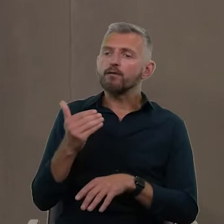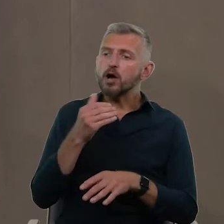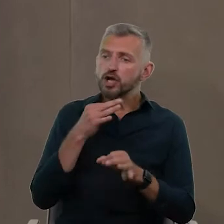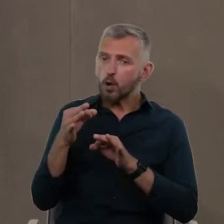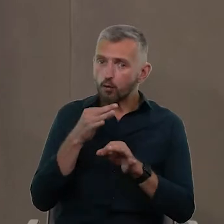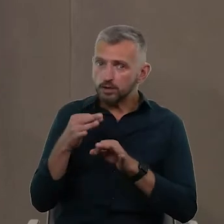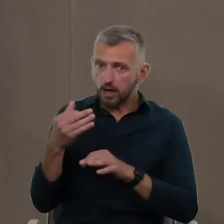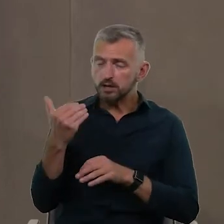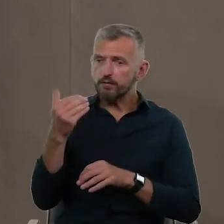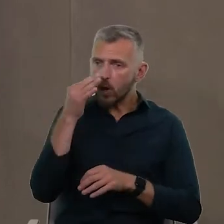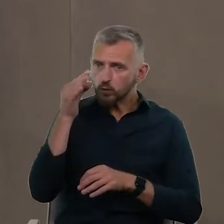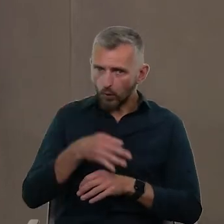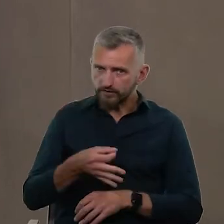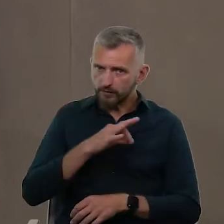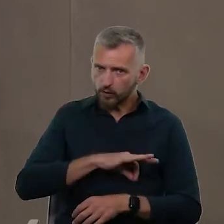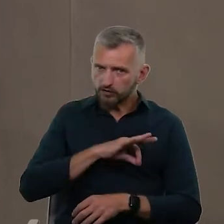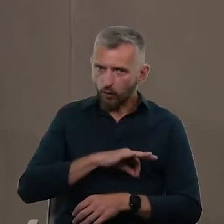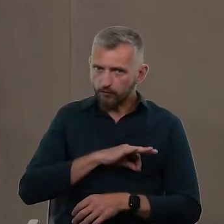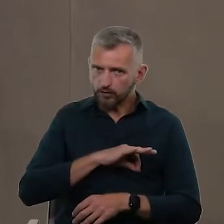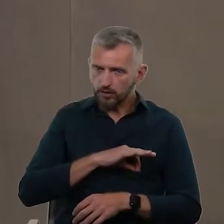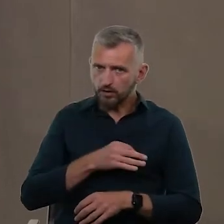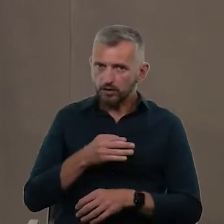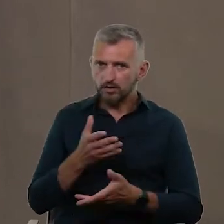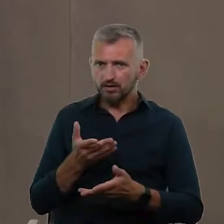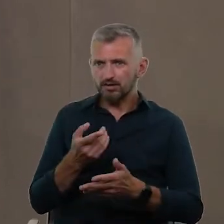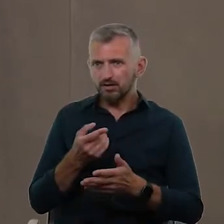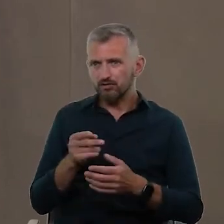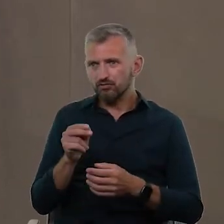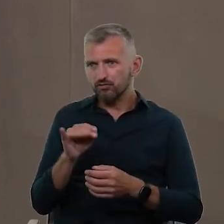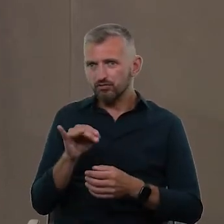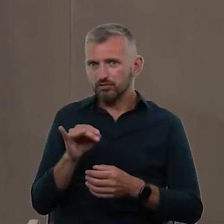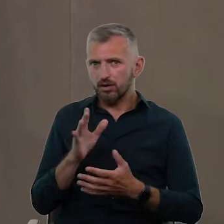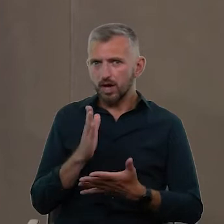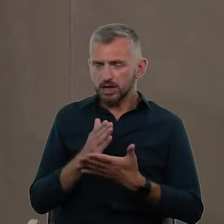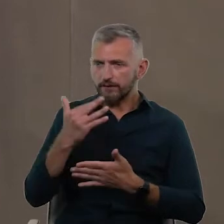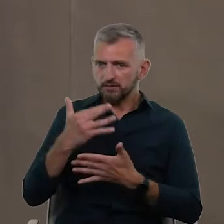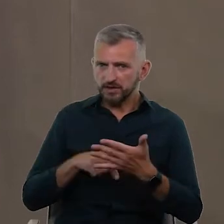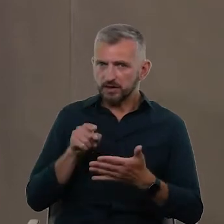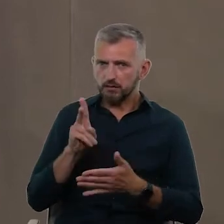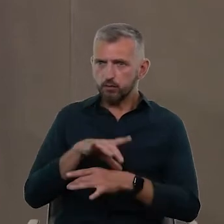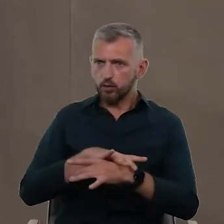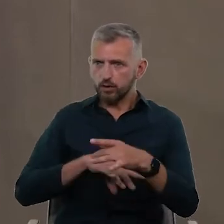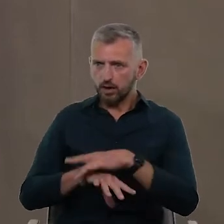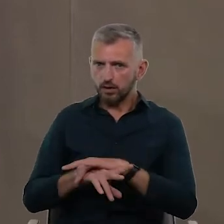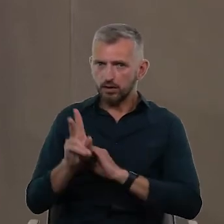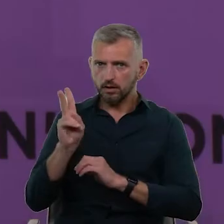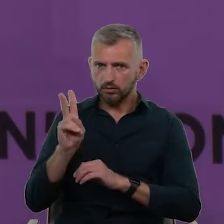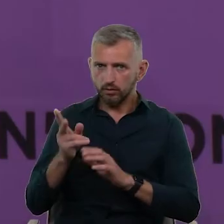рекомендації, вже ваш досвід використовувати? Тому що все ж таки ще є в списках І ті полонення, які ви правильно